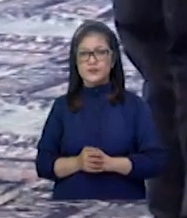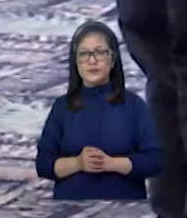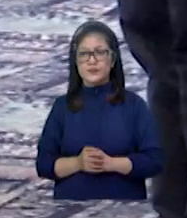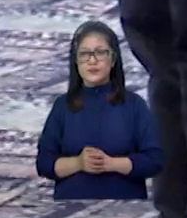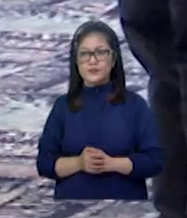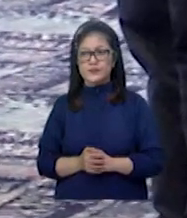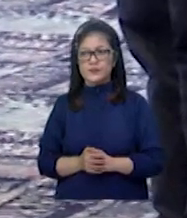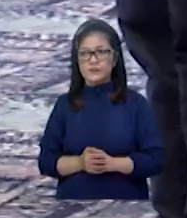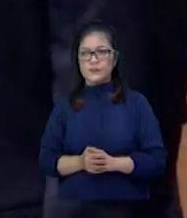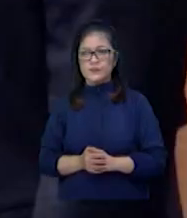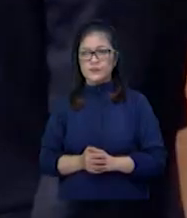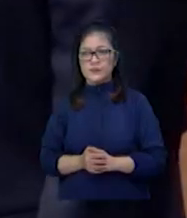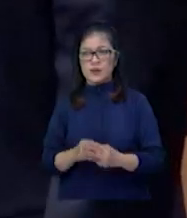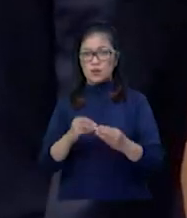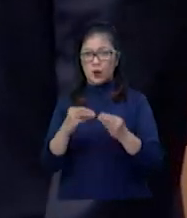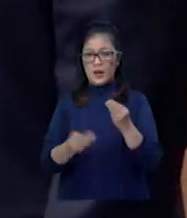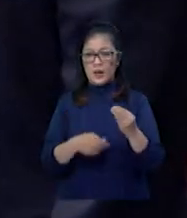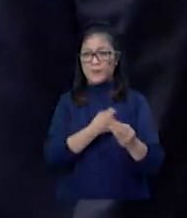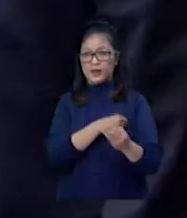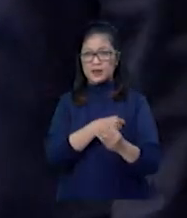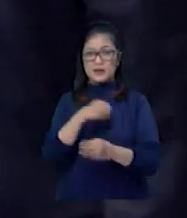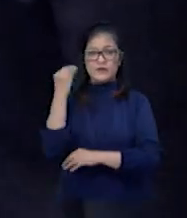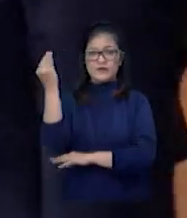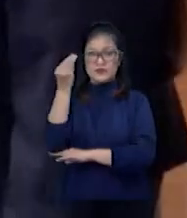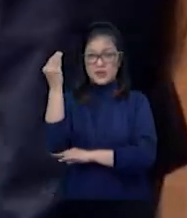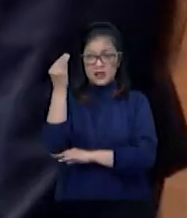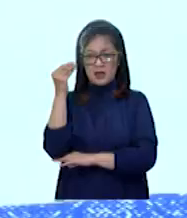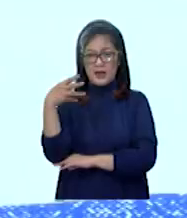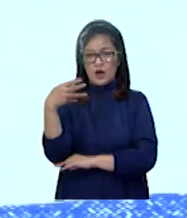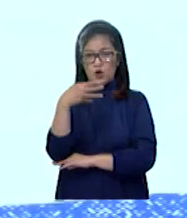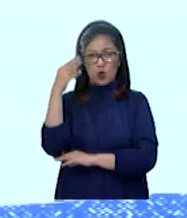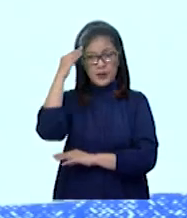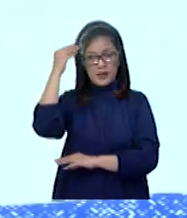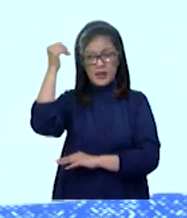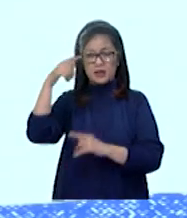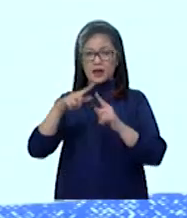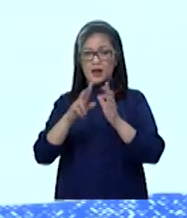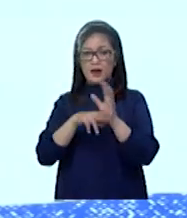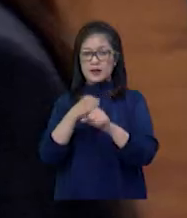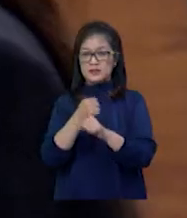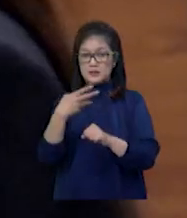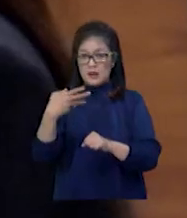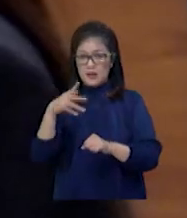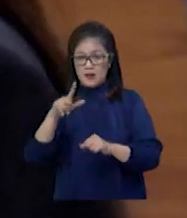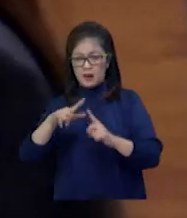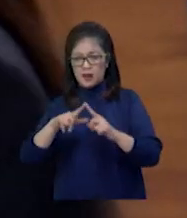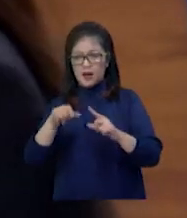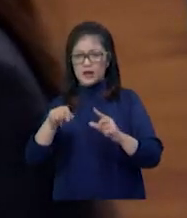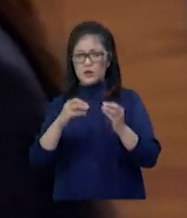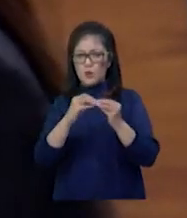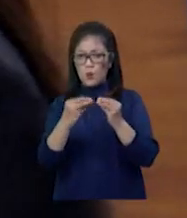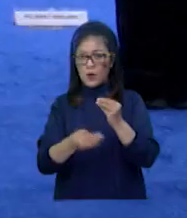Wakil Menteri Pariwisata dan Ekonomi Kreatif Angela Tanusudibyo, yang juga Wakil Ketua Umum Partai Perindo Bidang Ekonomi Digital dan